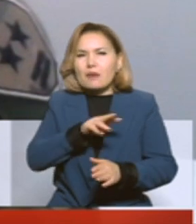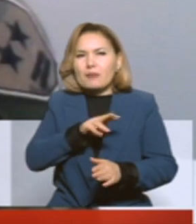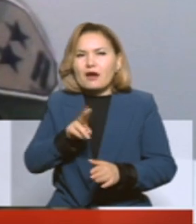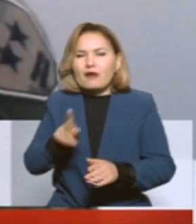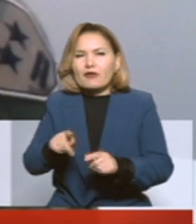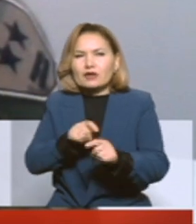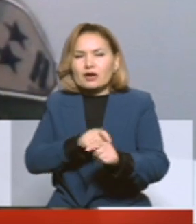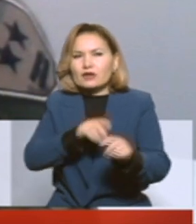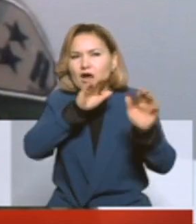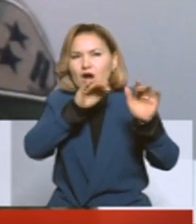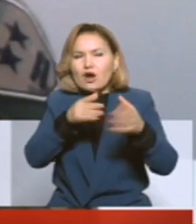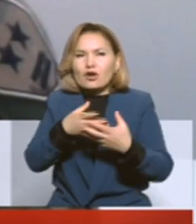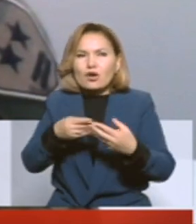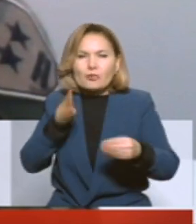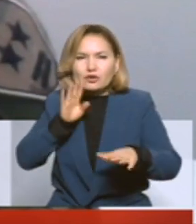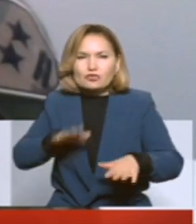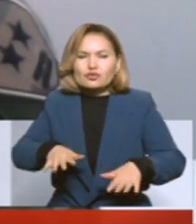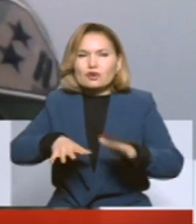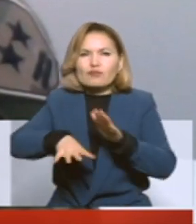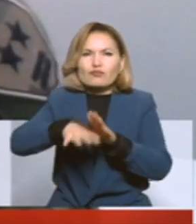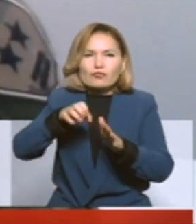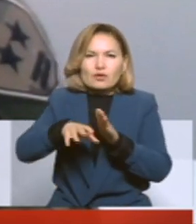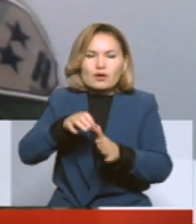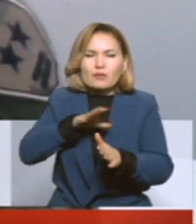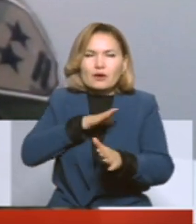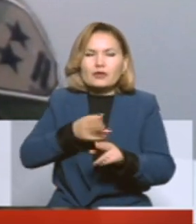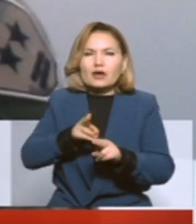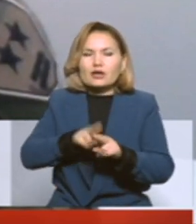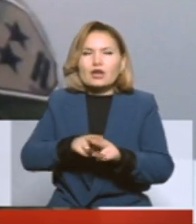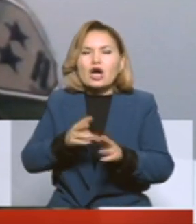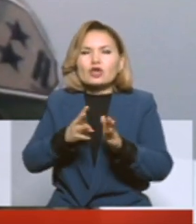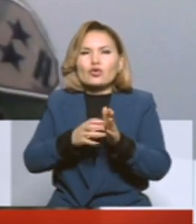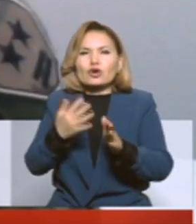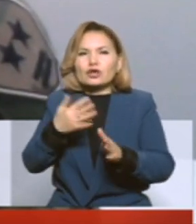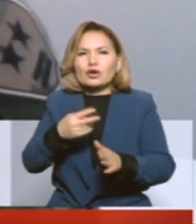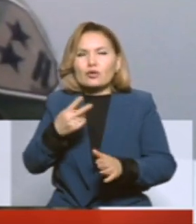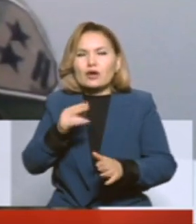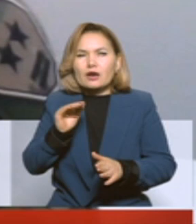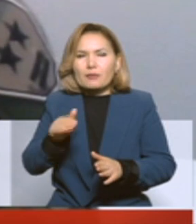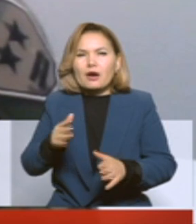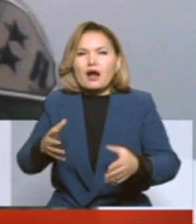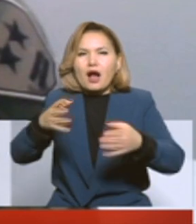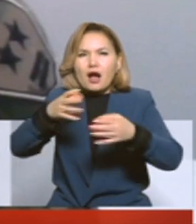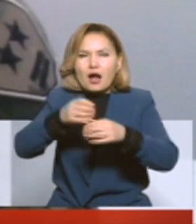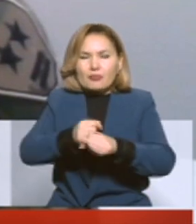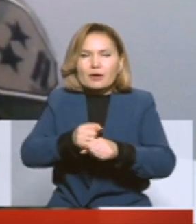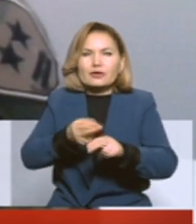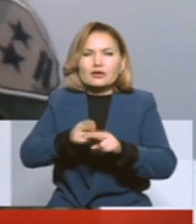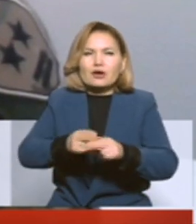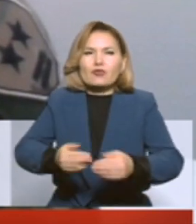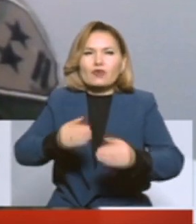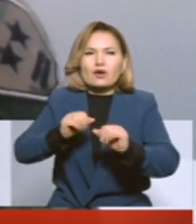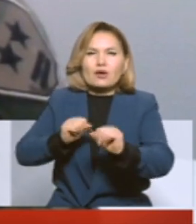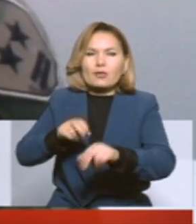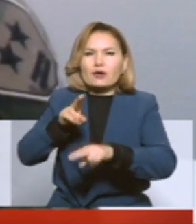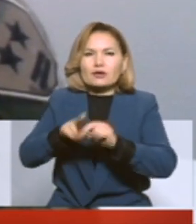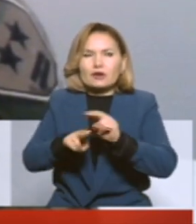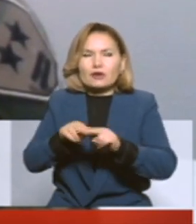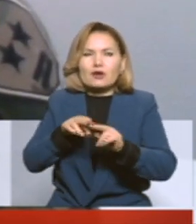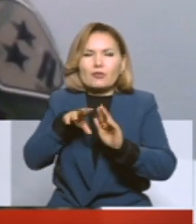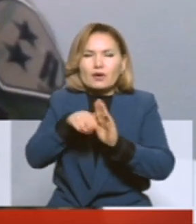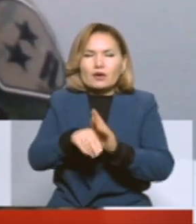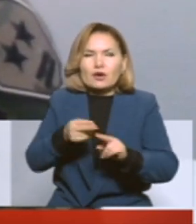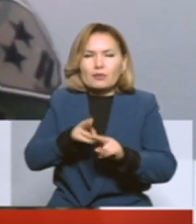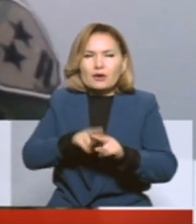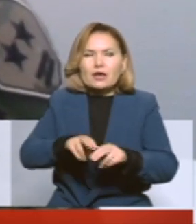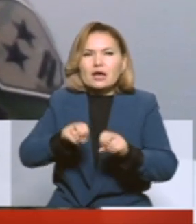метр еріген қар суы сорылып шығарылды. 952 мыңнан астам қапшық және 976 мыңнан астам